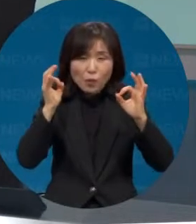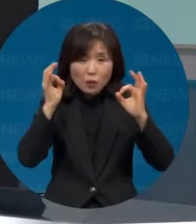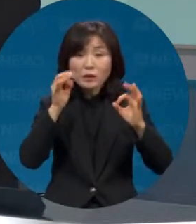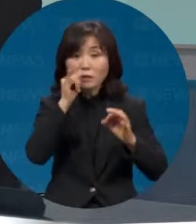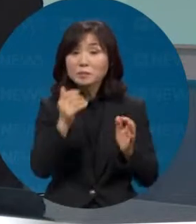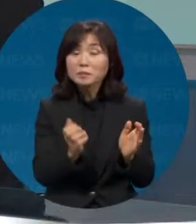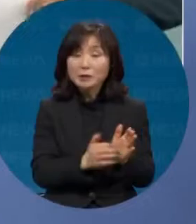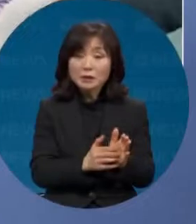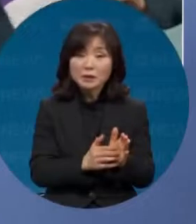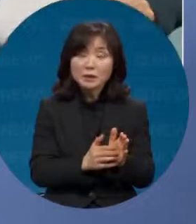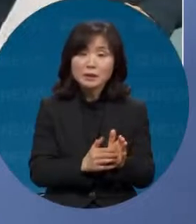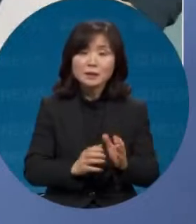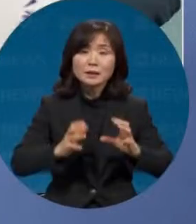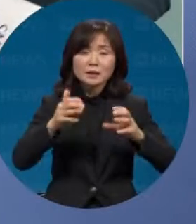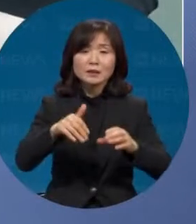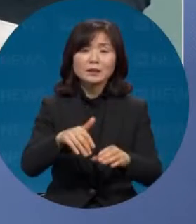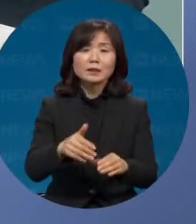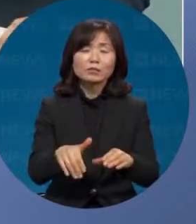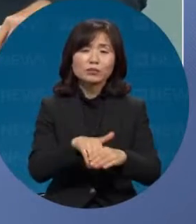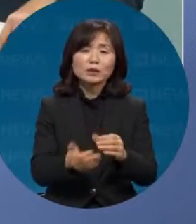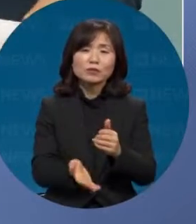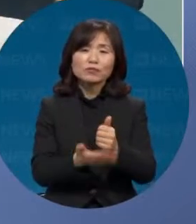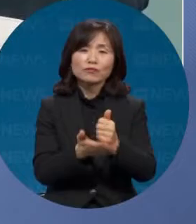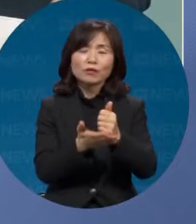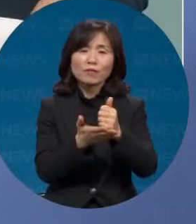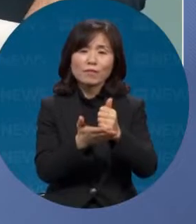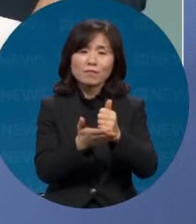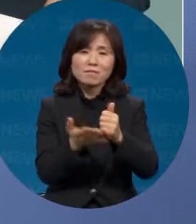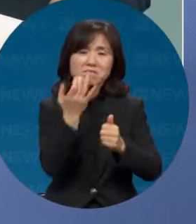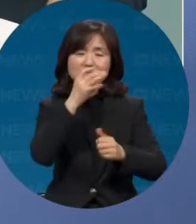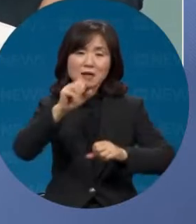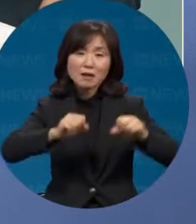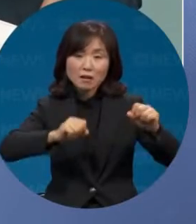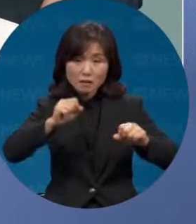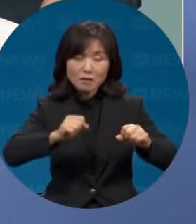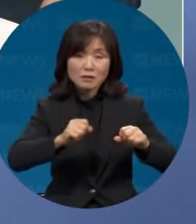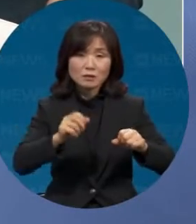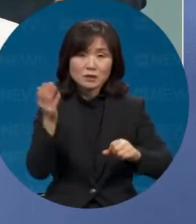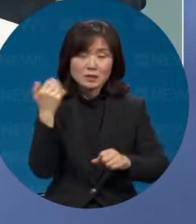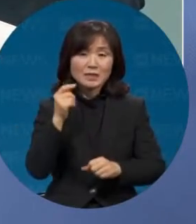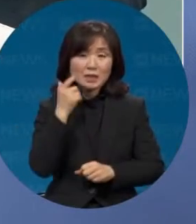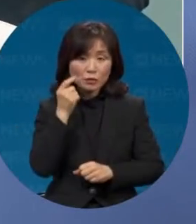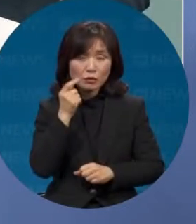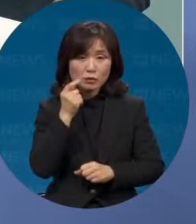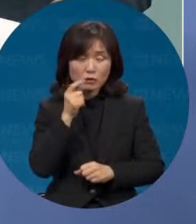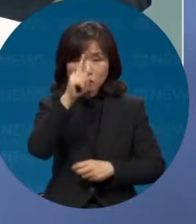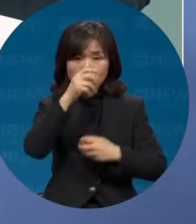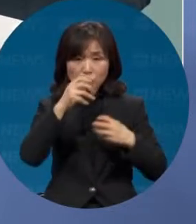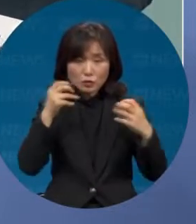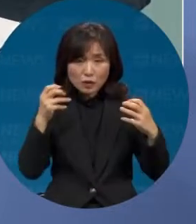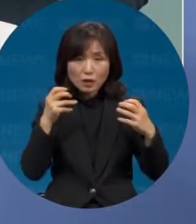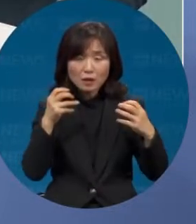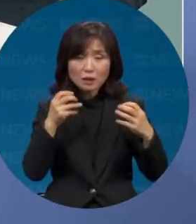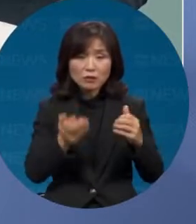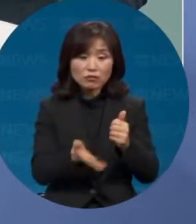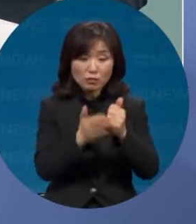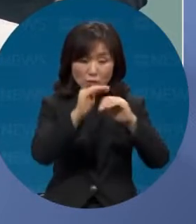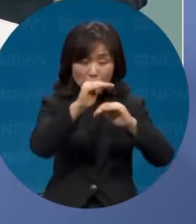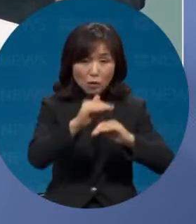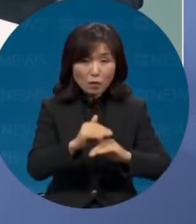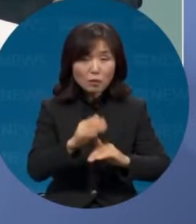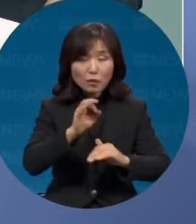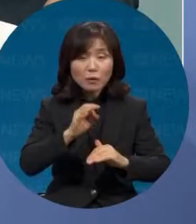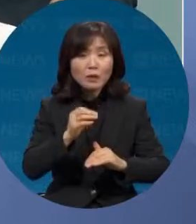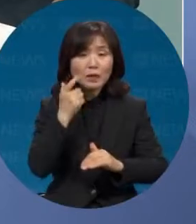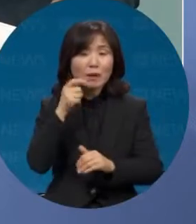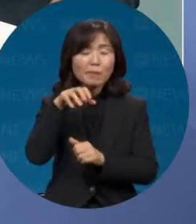세계문화유산 추청 강행을 시작으로 최근에는 일본 정부가 의 추천 대상의 노형 역사가 담긴 일제